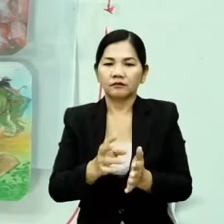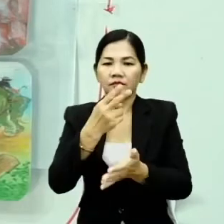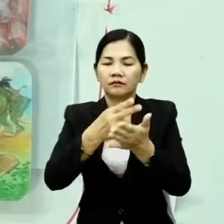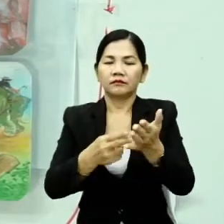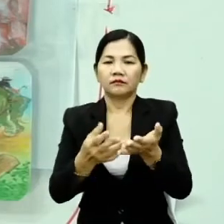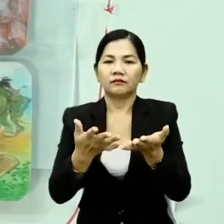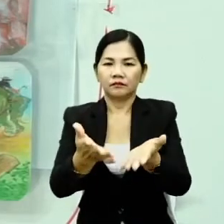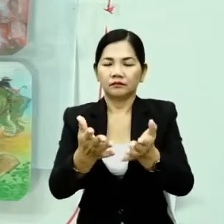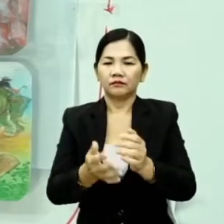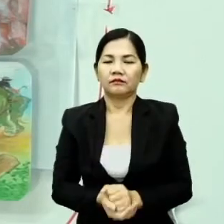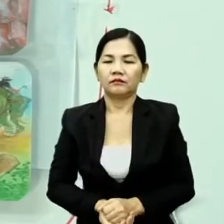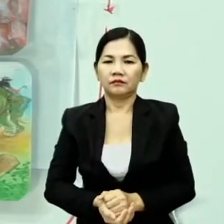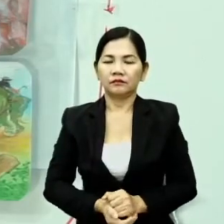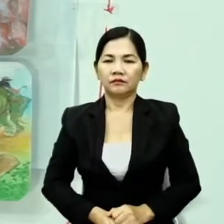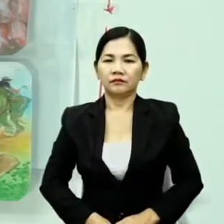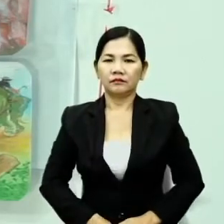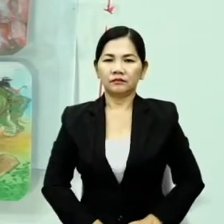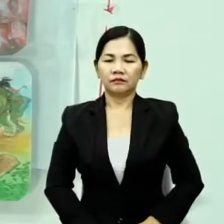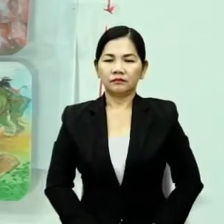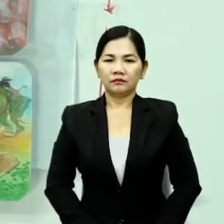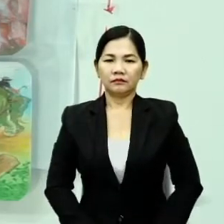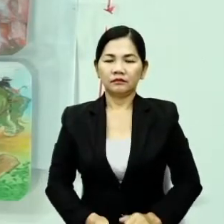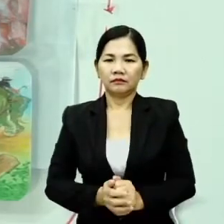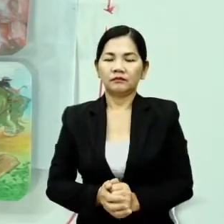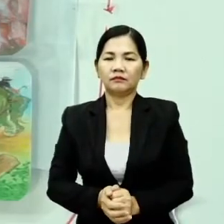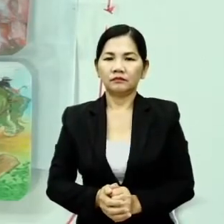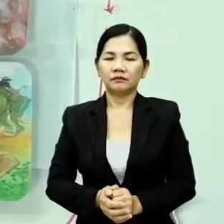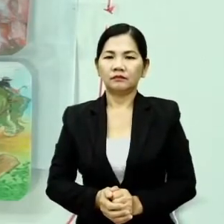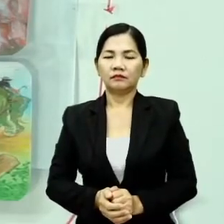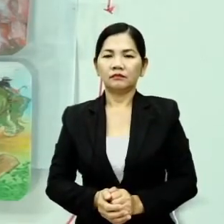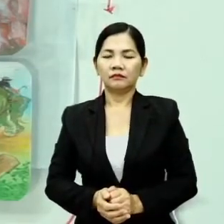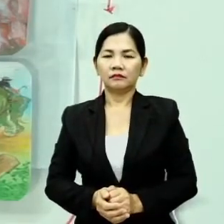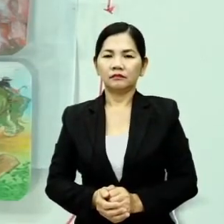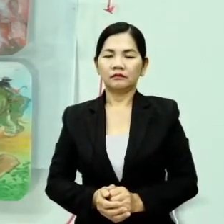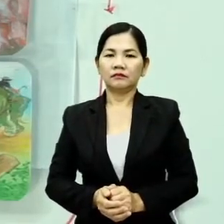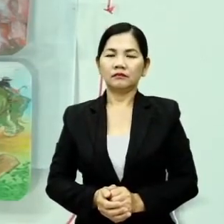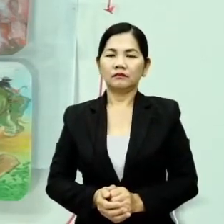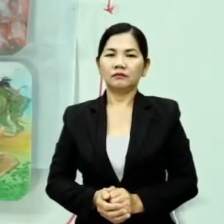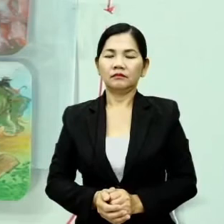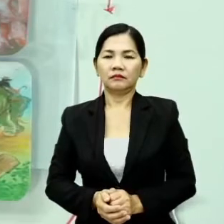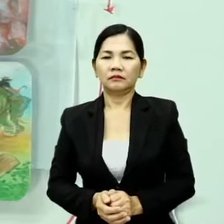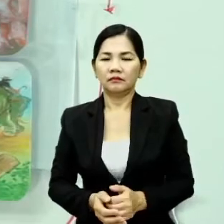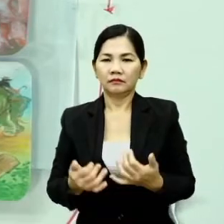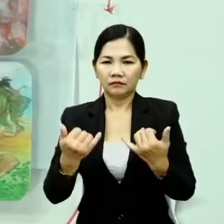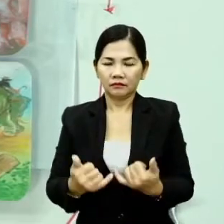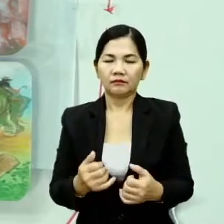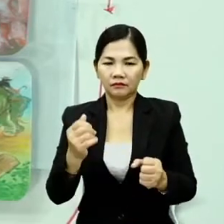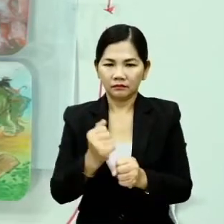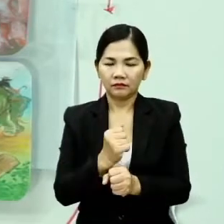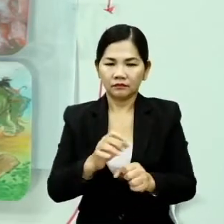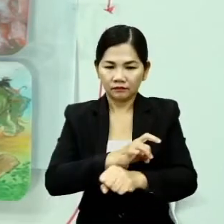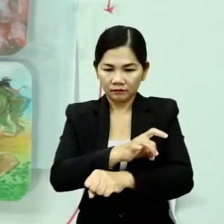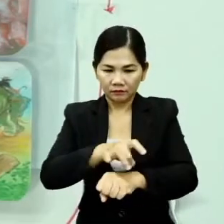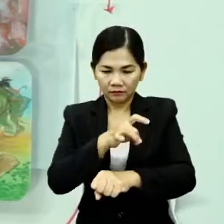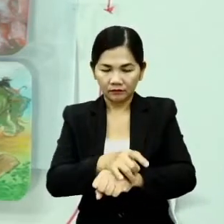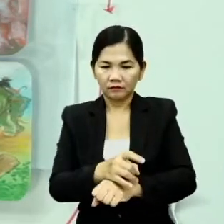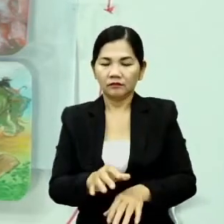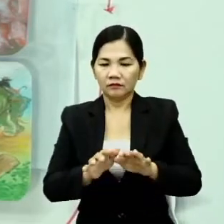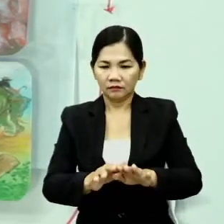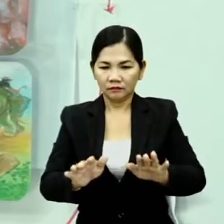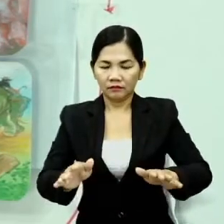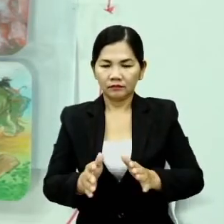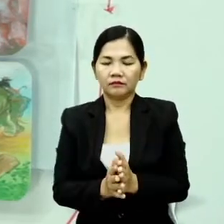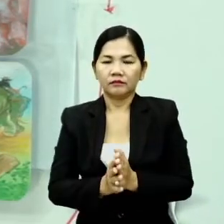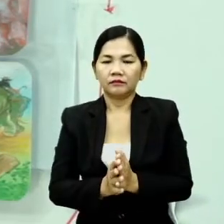tới đó mà nuôi dưỡng cha chẳng cha con cất bằng tách mà con cha chẳng này cụ tục bị bằng tách cha đâm bay ở